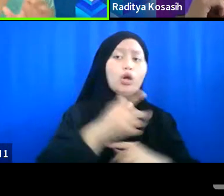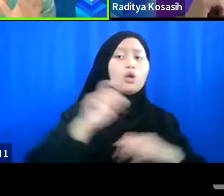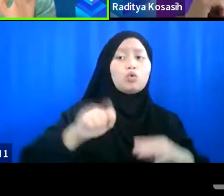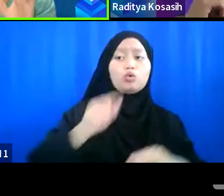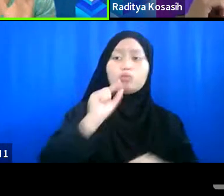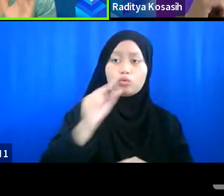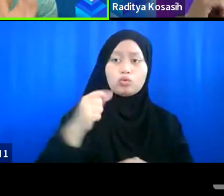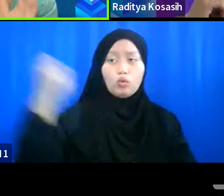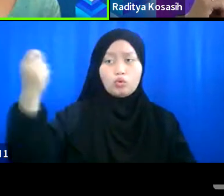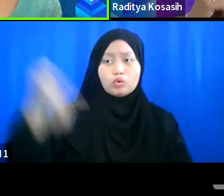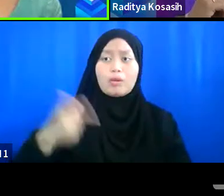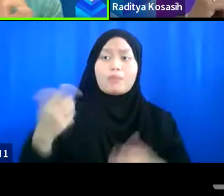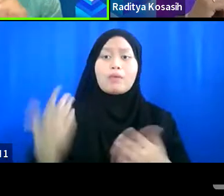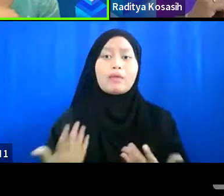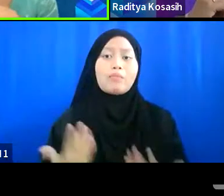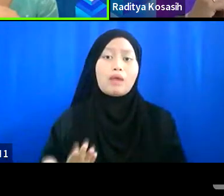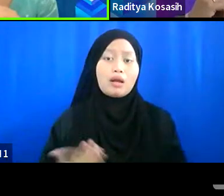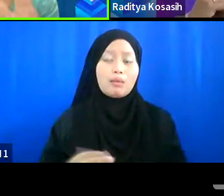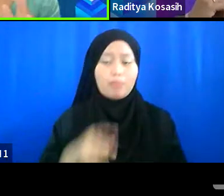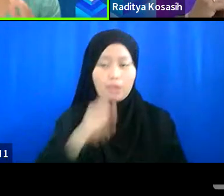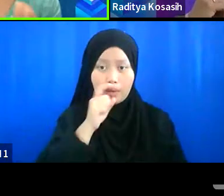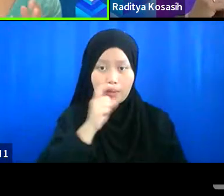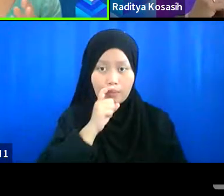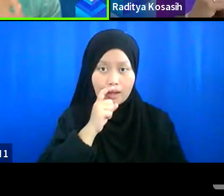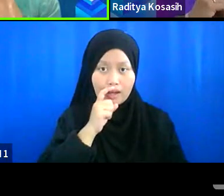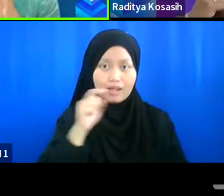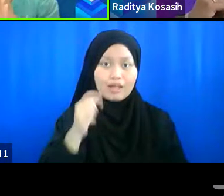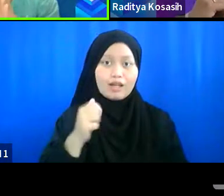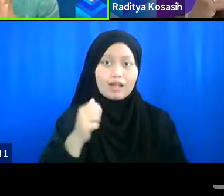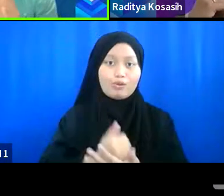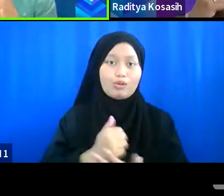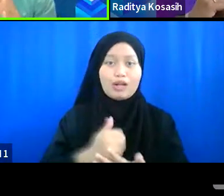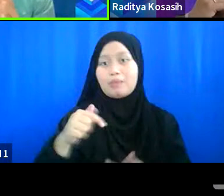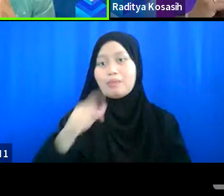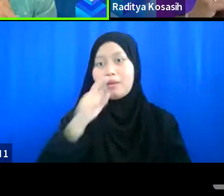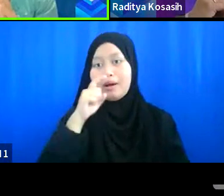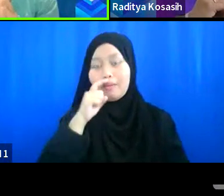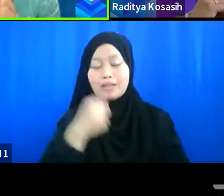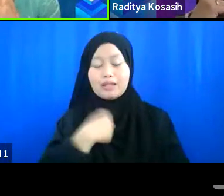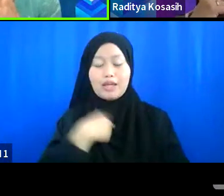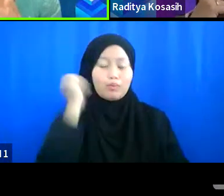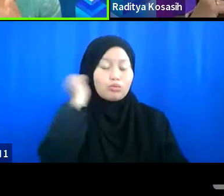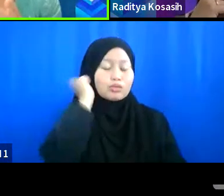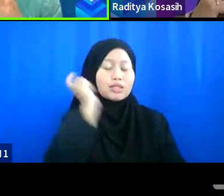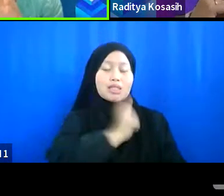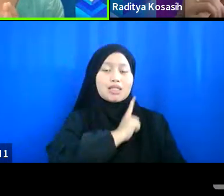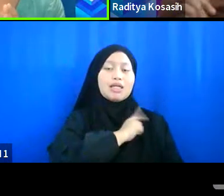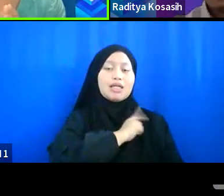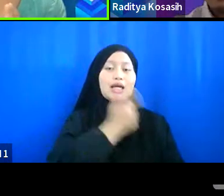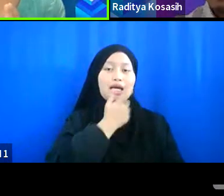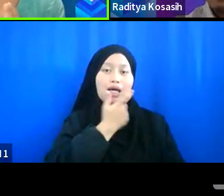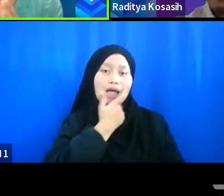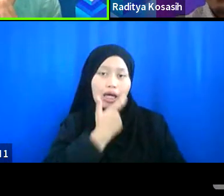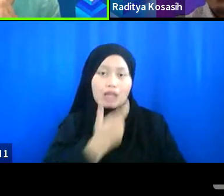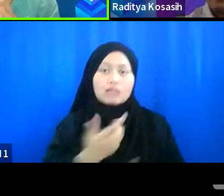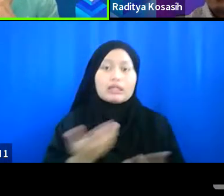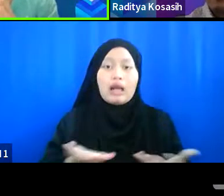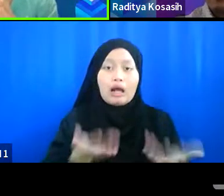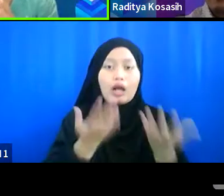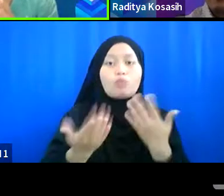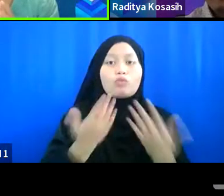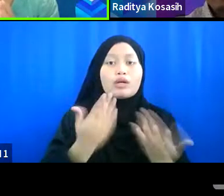Bagaimana ya bapak-bapak ini kebetulan bapak-bapak semua yang Ibu cuman saya silakan mungkin